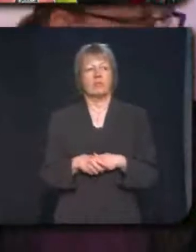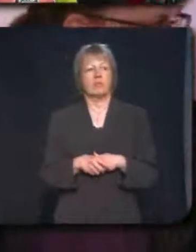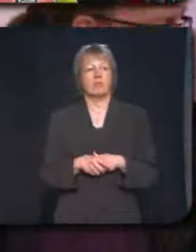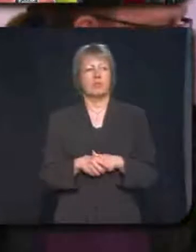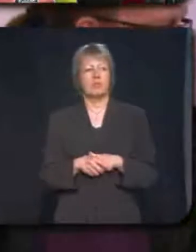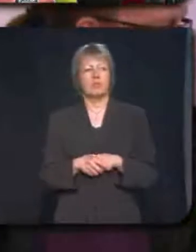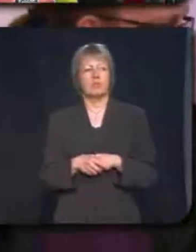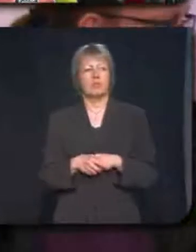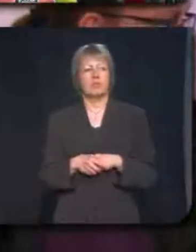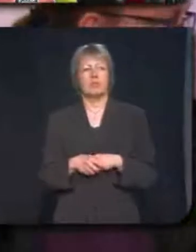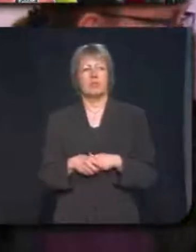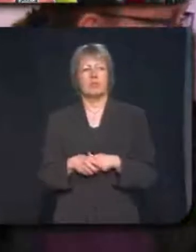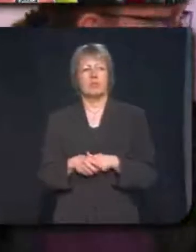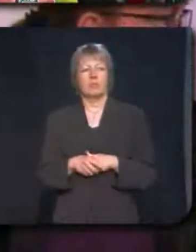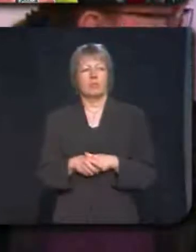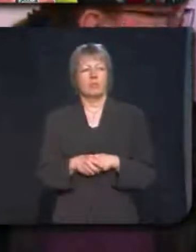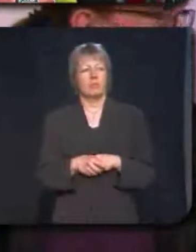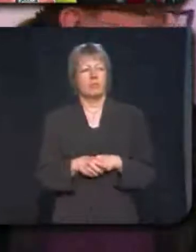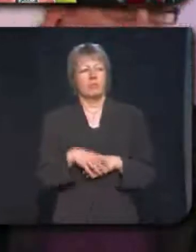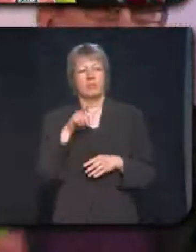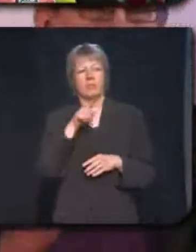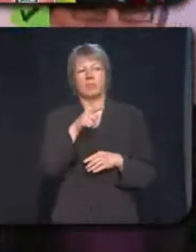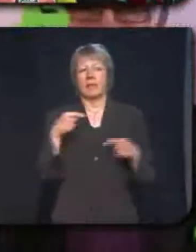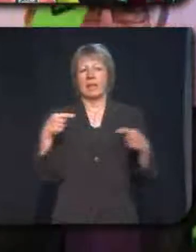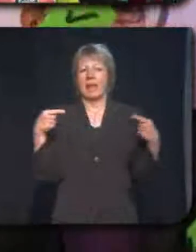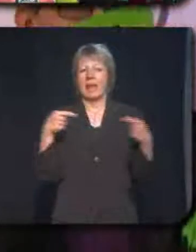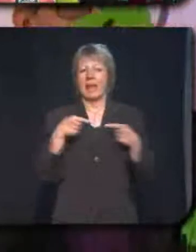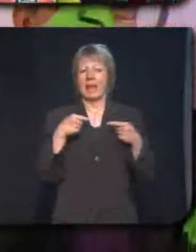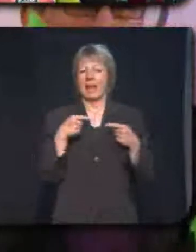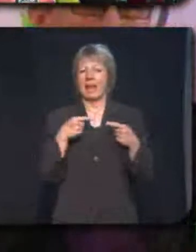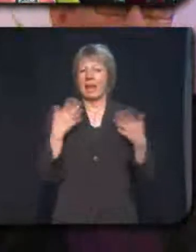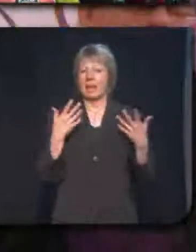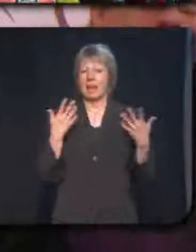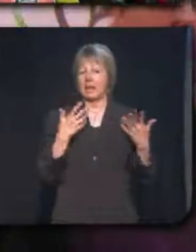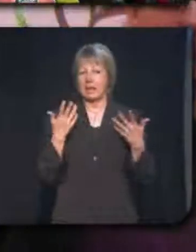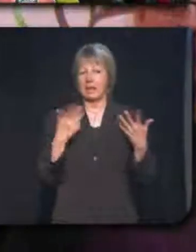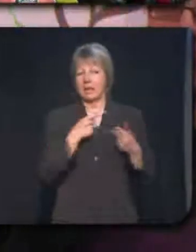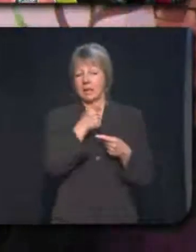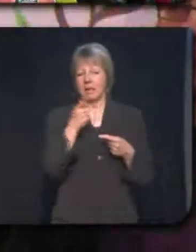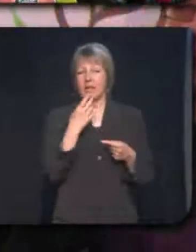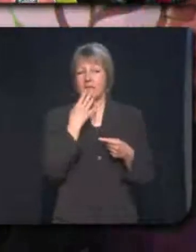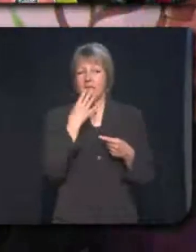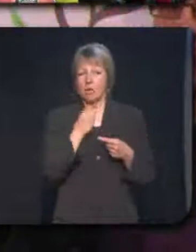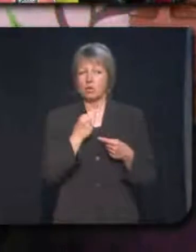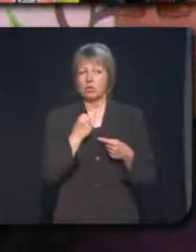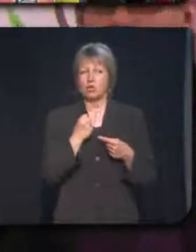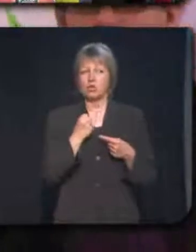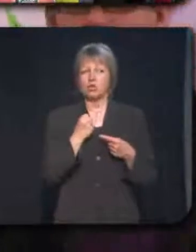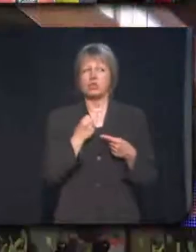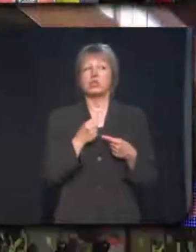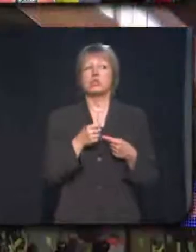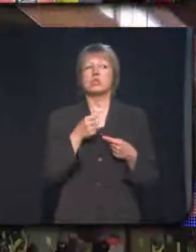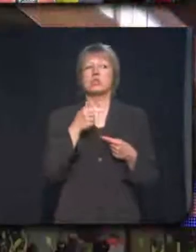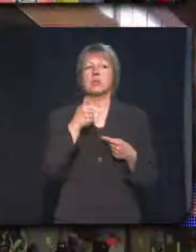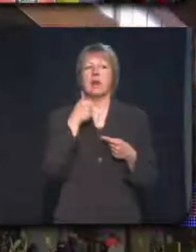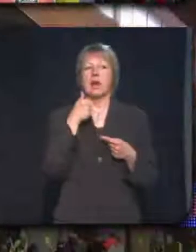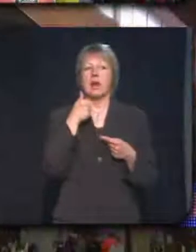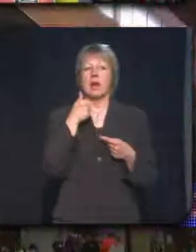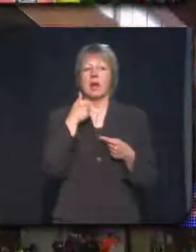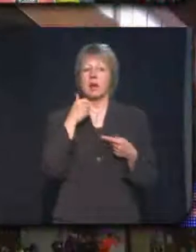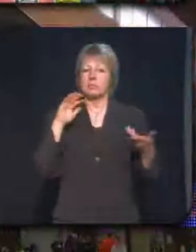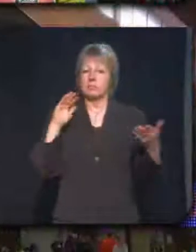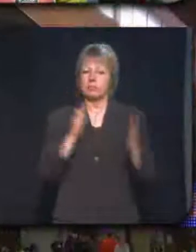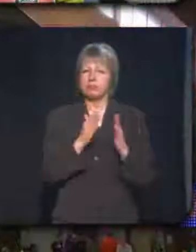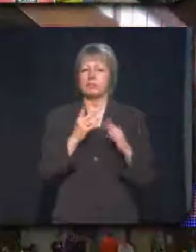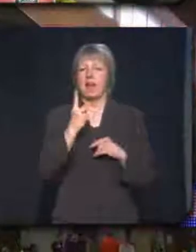gut dann stimme ich das jetzt ab möchtet ihr den die Ohren Truck auch Begrenzung der Redezeit auf eine Minute annehmen das möchtet ihr damit ist